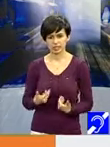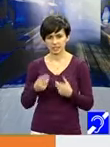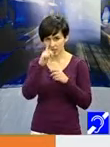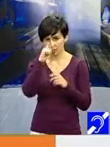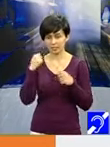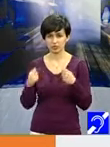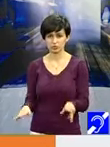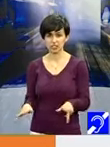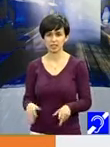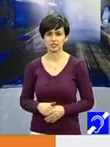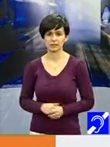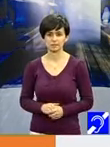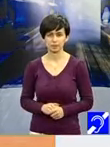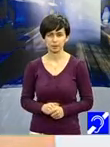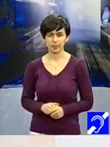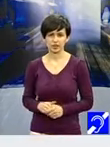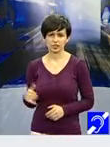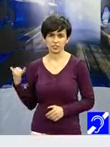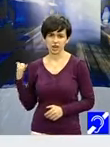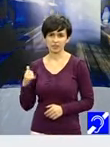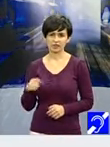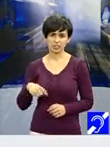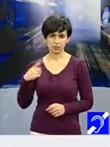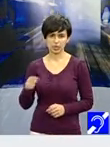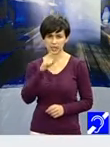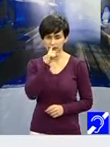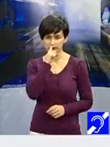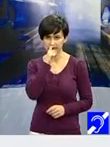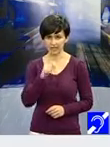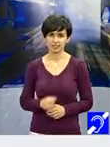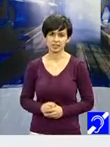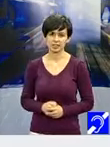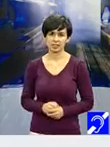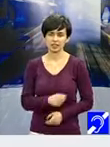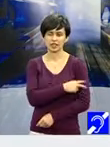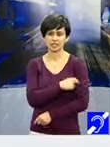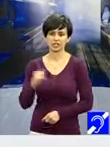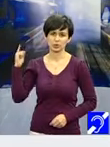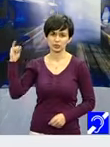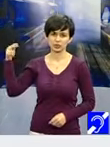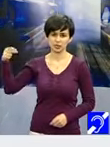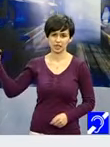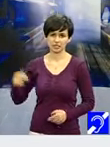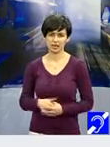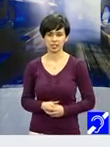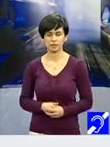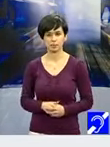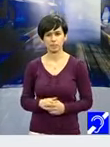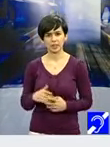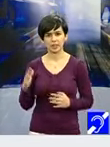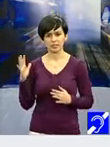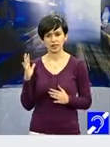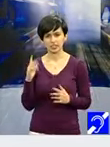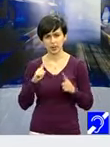alt băiat de la Iuliu Hațeganu, care este foarte pasionat de informatică, Vlăduț Tomoioagă. El s-a alăturat